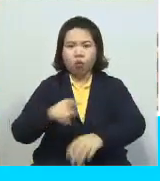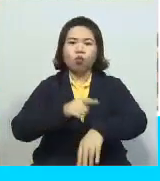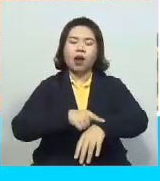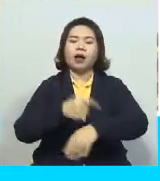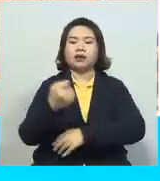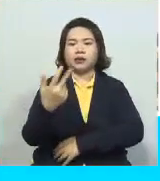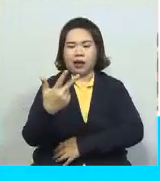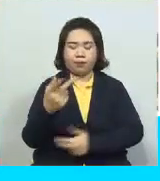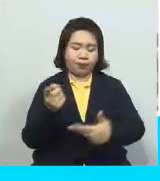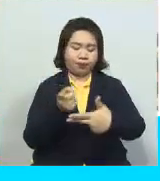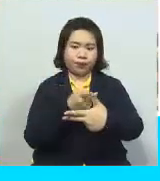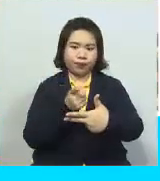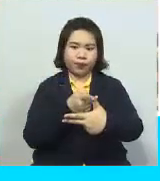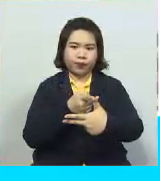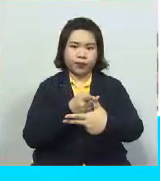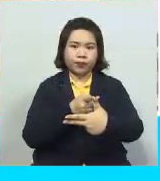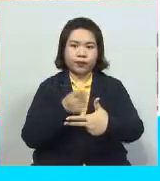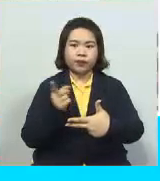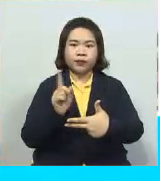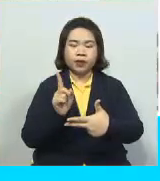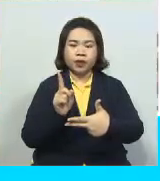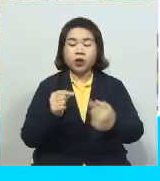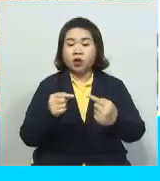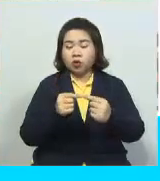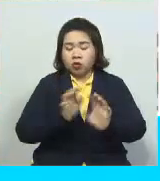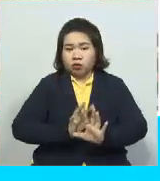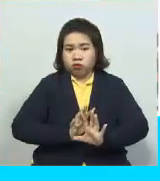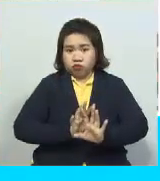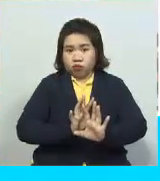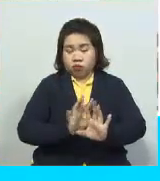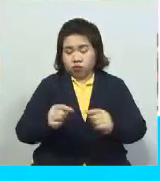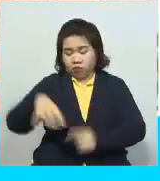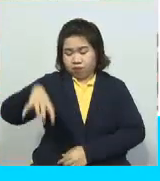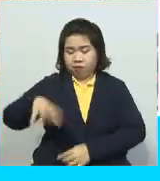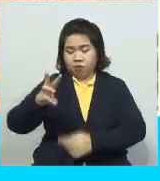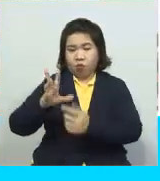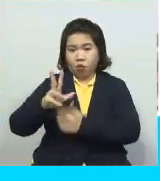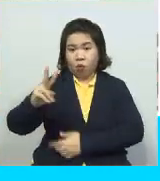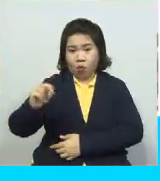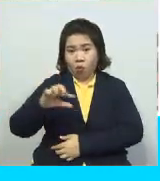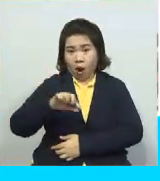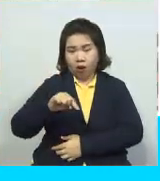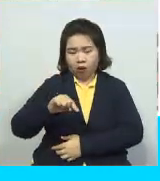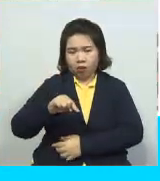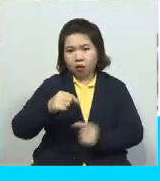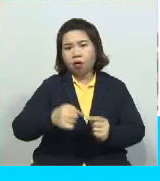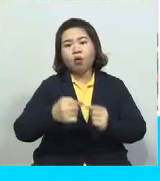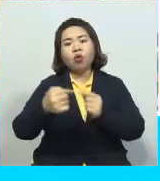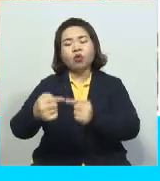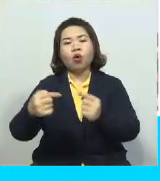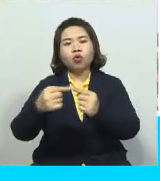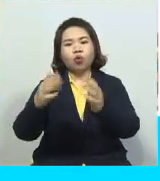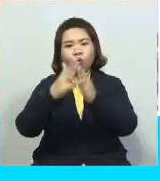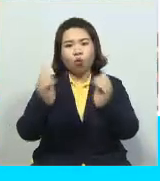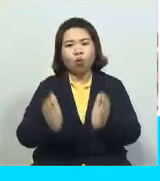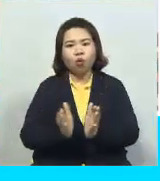ยกันห่วงแรกก็กรณีที่ริ้วขบวนเนี่ยจากพระบรมมหาราชวังไปที่วัดบว